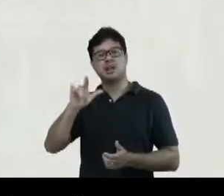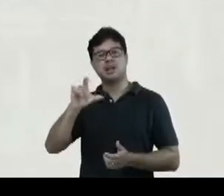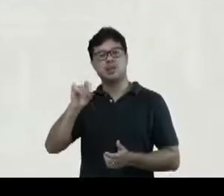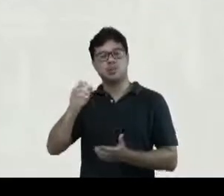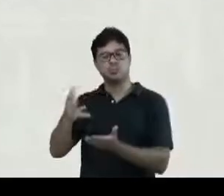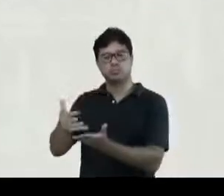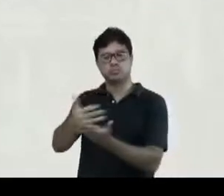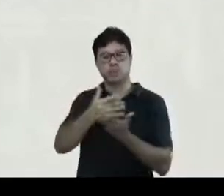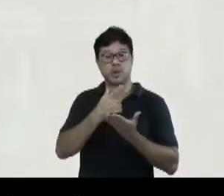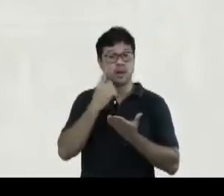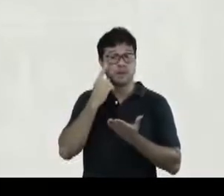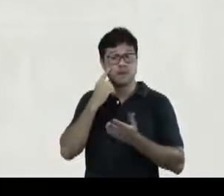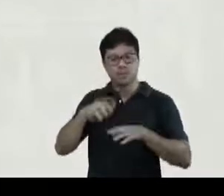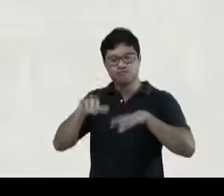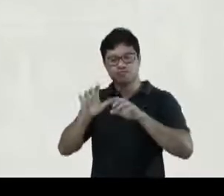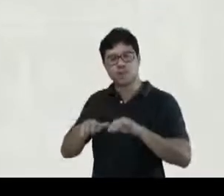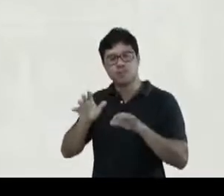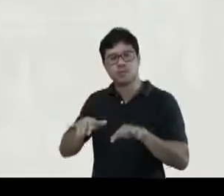der